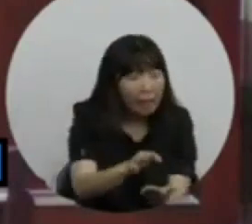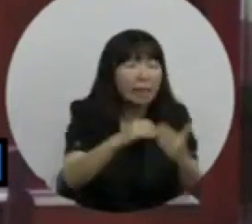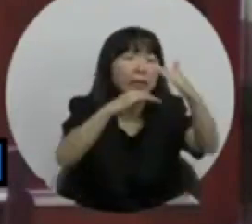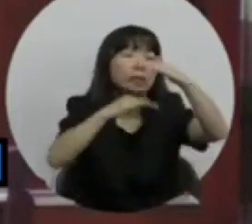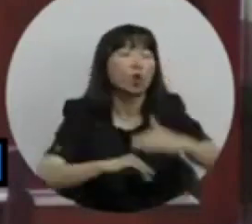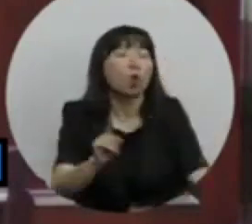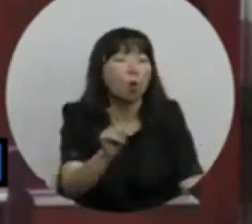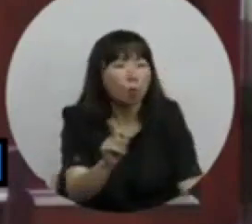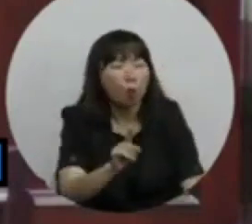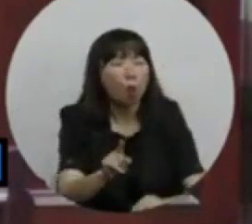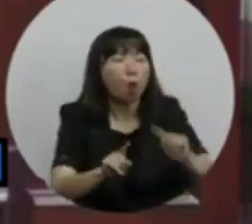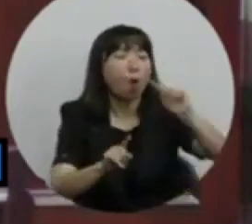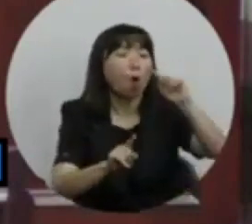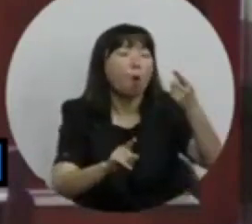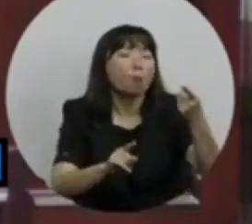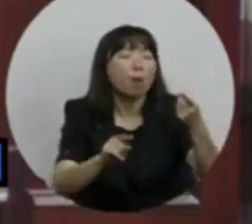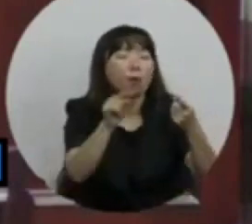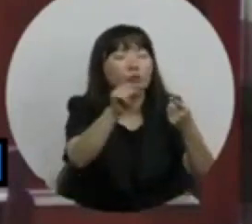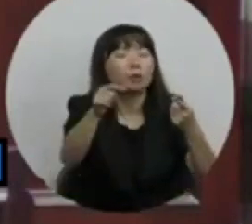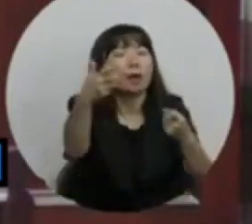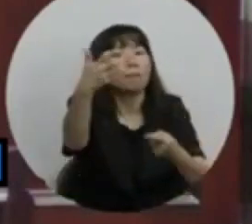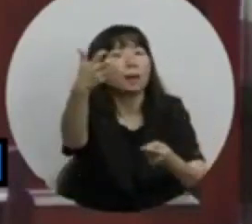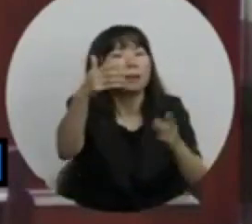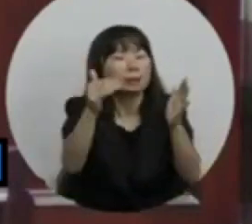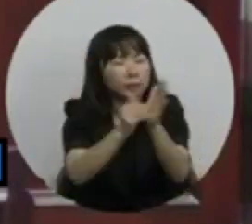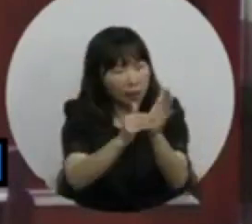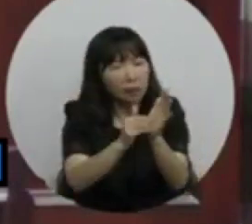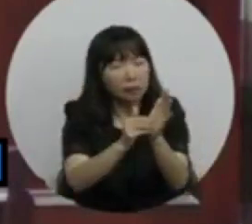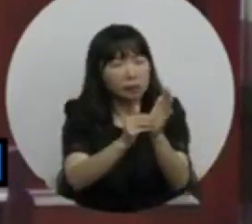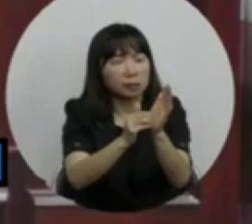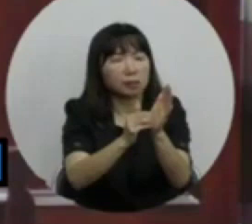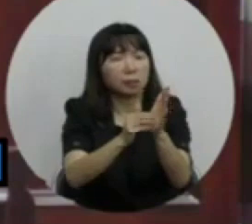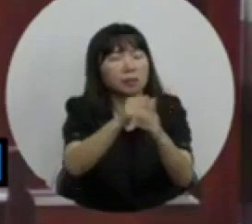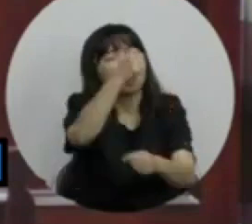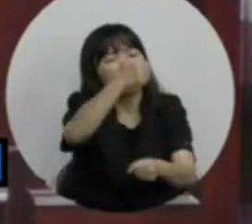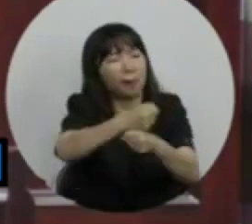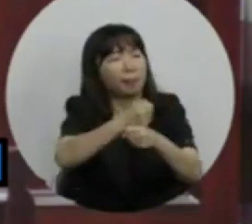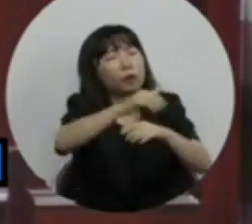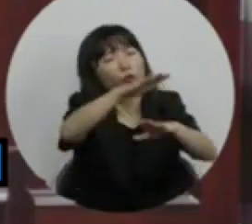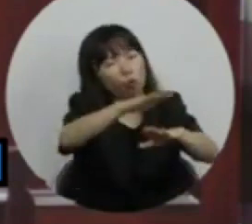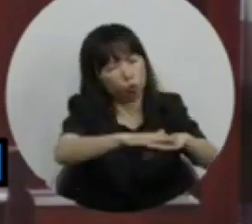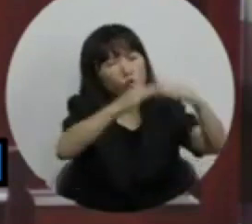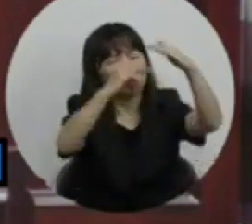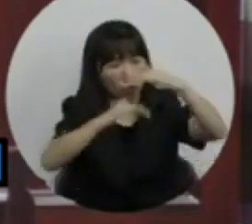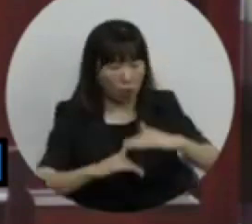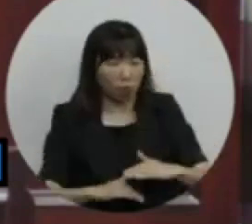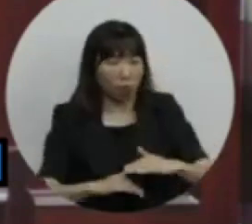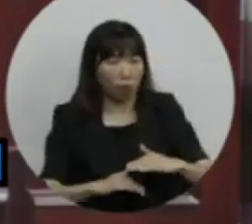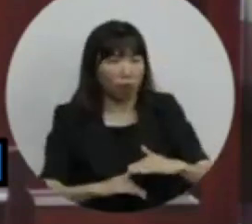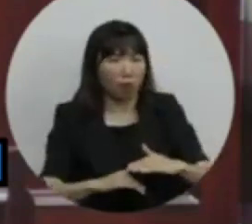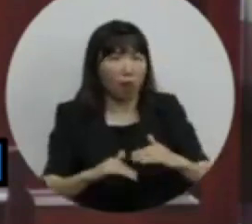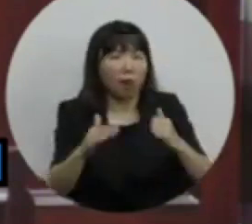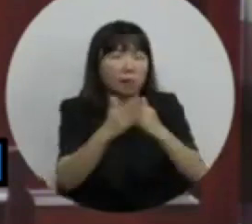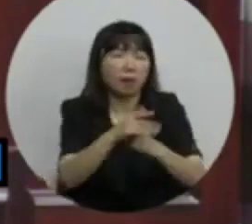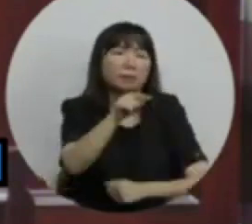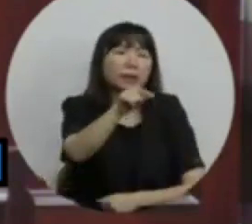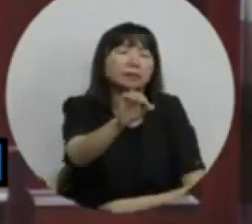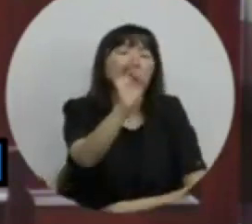시행령의 100분의 80까지 할인할 수 있겠다. 그래서 100분의 80을까지 할인을 해서 그